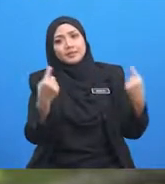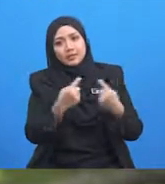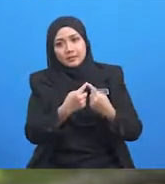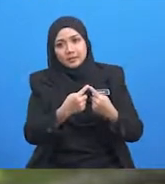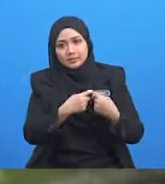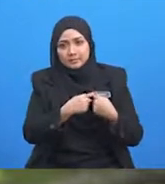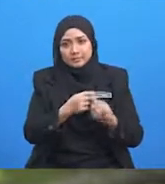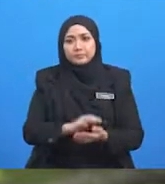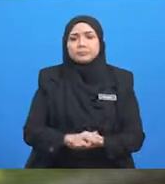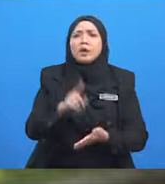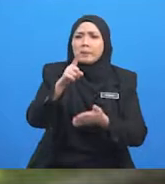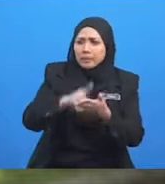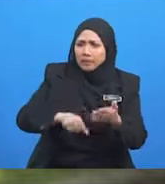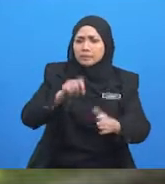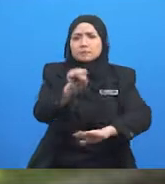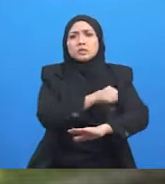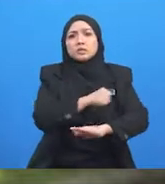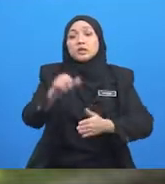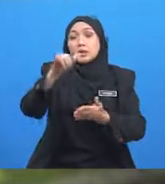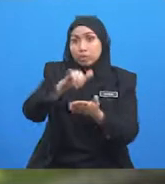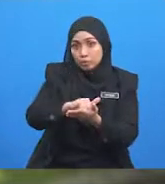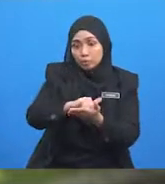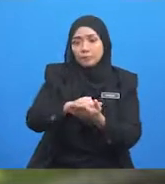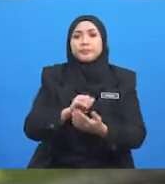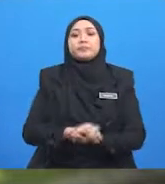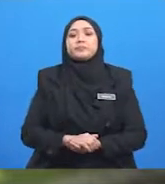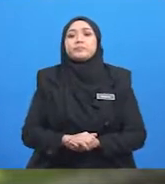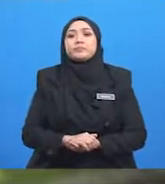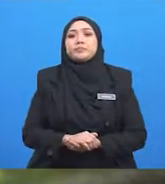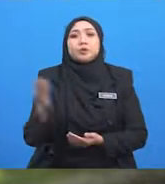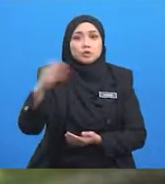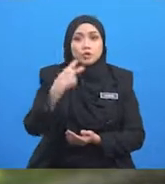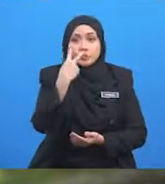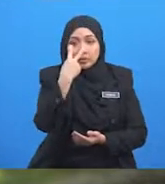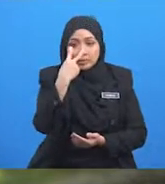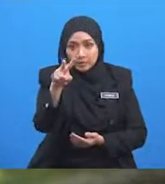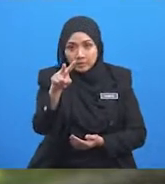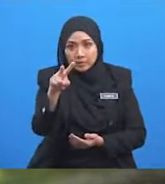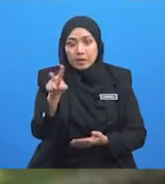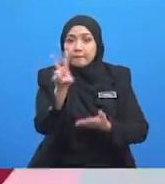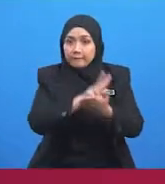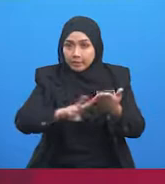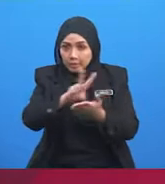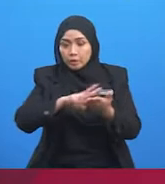Apakah sajak itu? Kita saksikan paparan video ini.